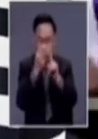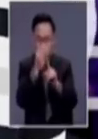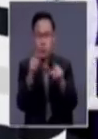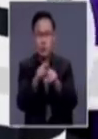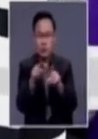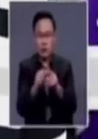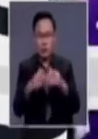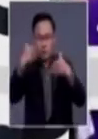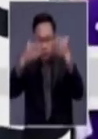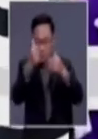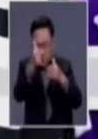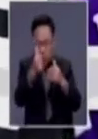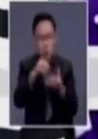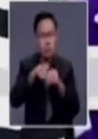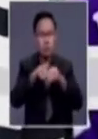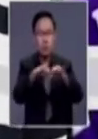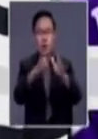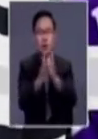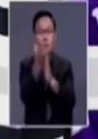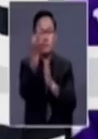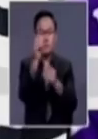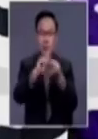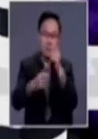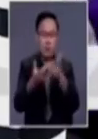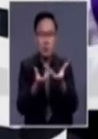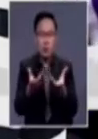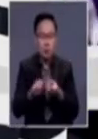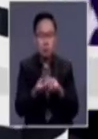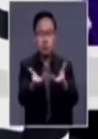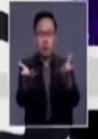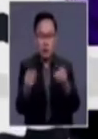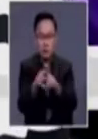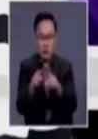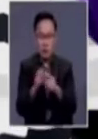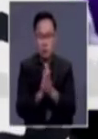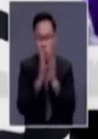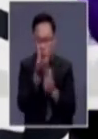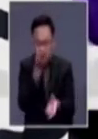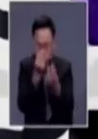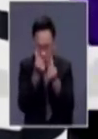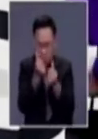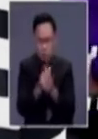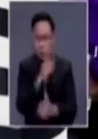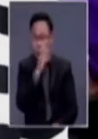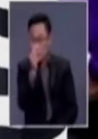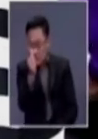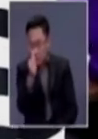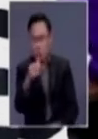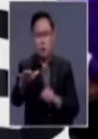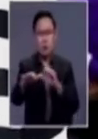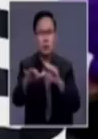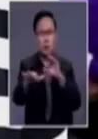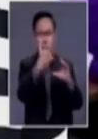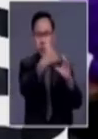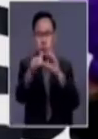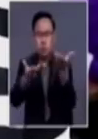แล้วมันเป็นกิจกรรมที่ดีแล้วก็แชร์ให้คนอื่นแล้วคนอื่นก็จะมาดูไอเดียของเราแล้วเวลาคนอื่นเขาทำกิจกรรมอะไรที่มันเจ๋งๆเฮ้ยเอามาปรับใช้กับ